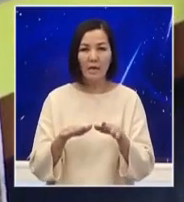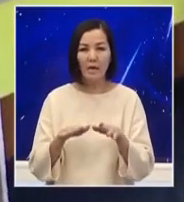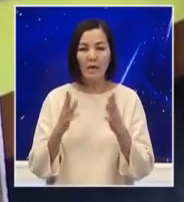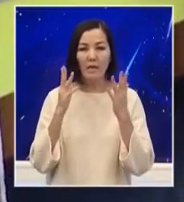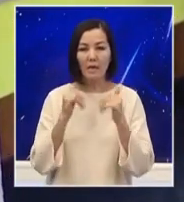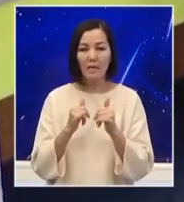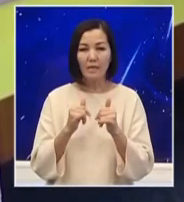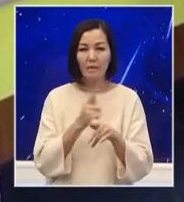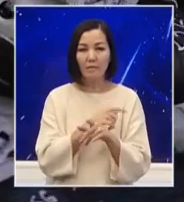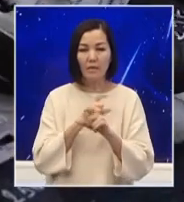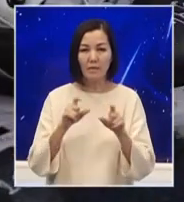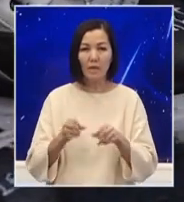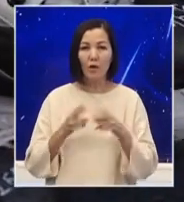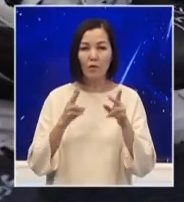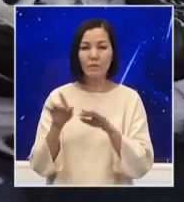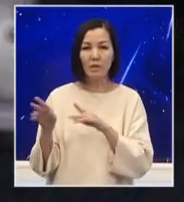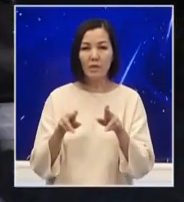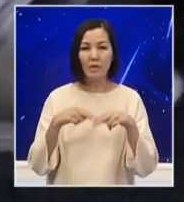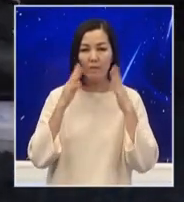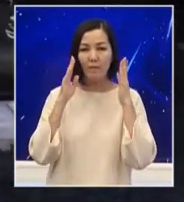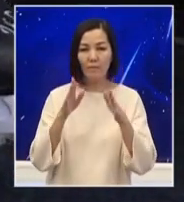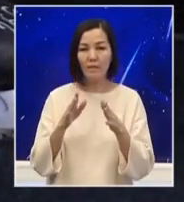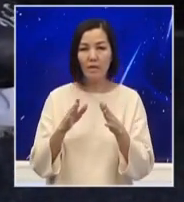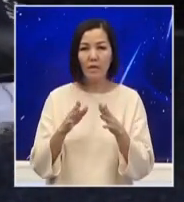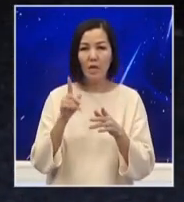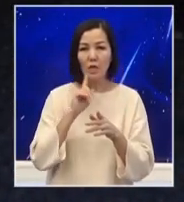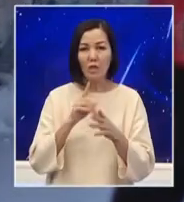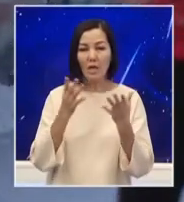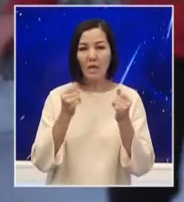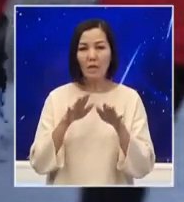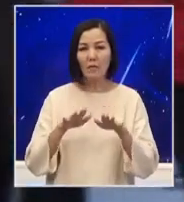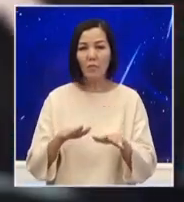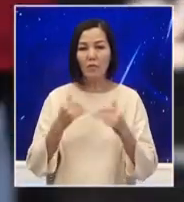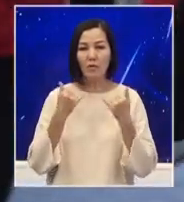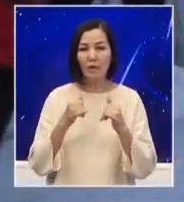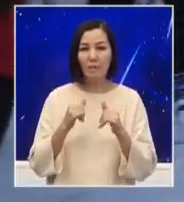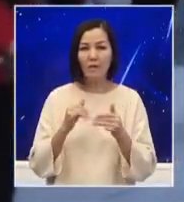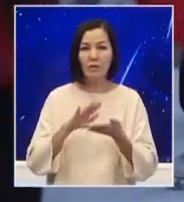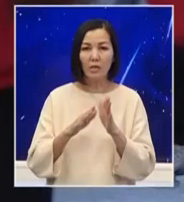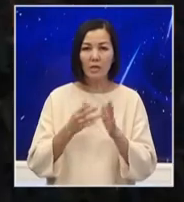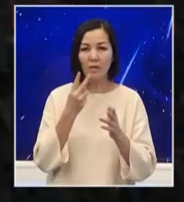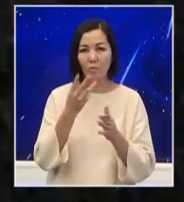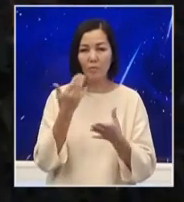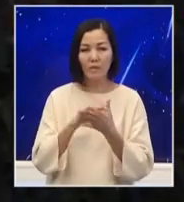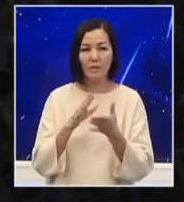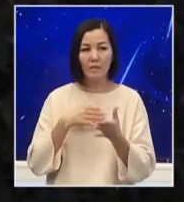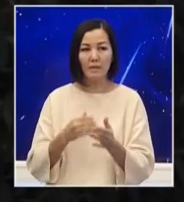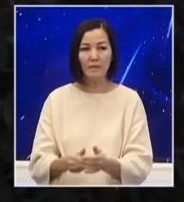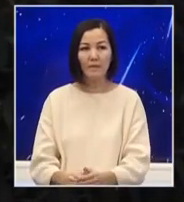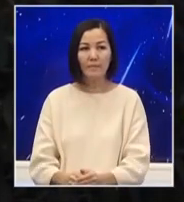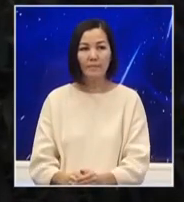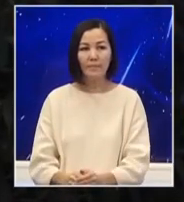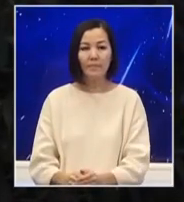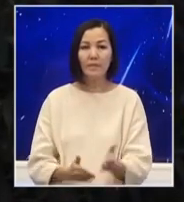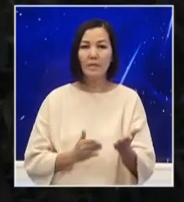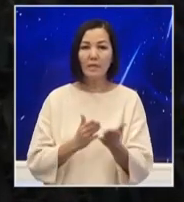медициналық қауіпсіздік шарасына мән берді. Конькиді жалға алатын орынды тексеріп, дәмханадағы жағдаймен танысты. Кіреберісте